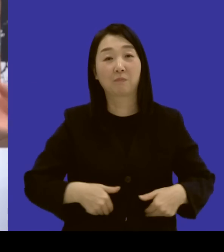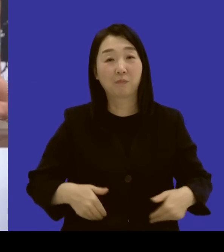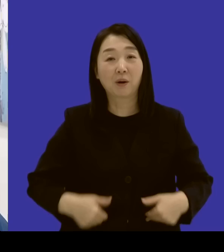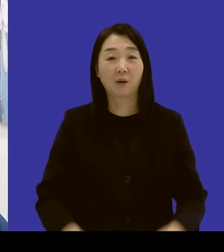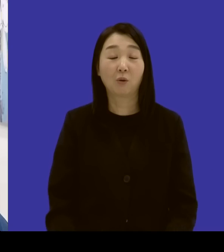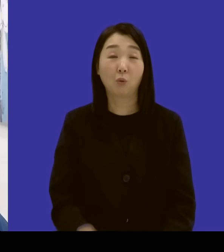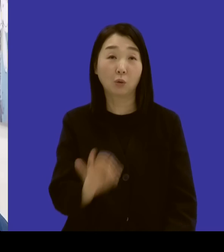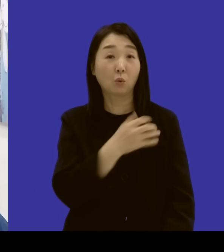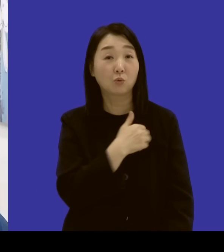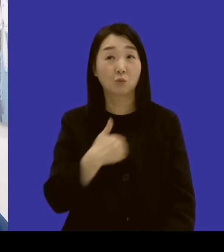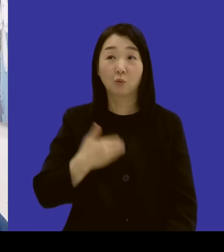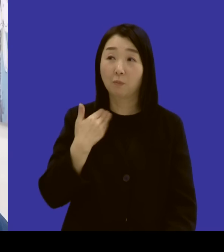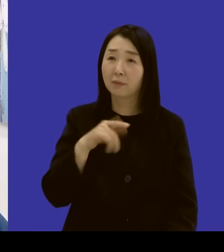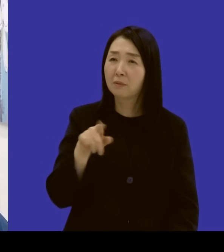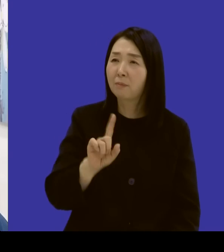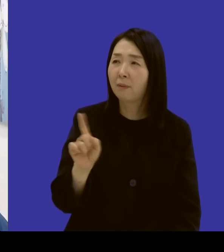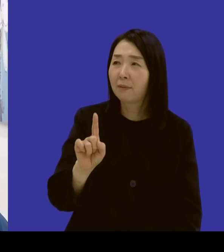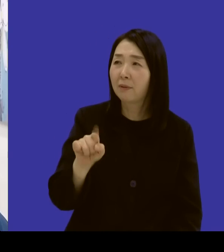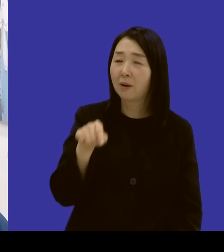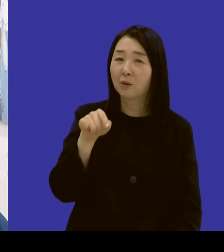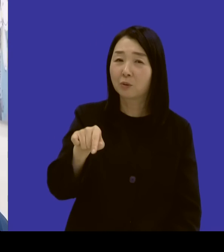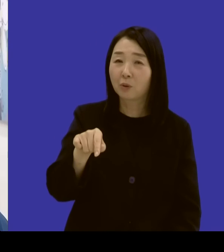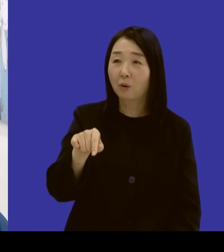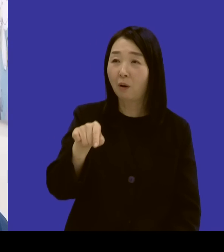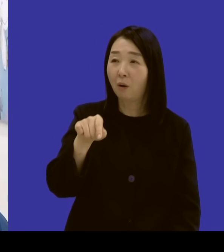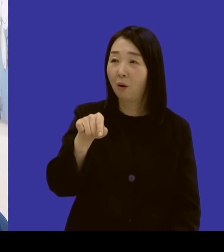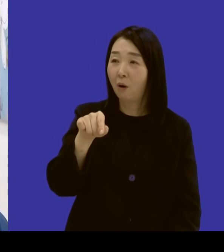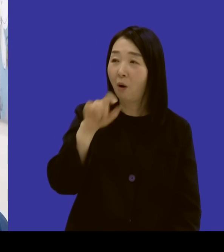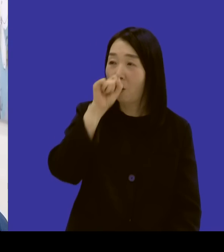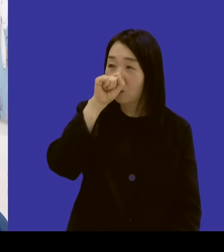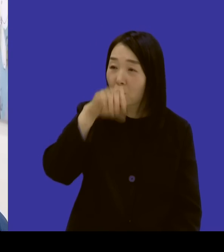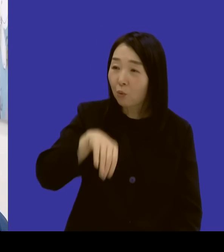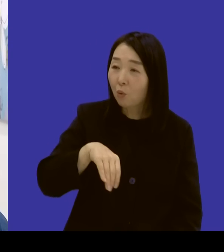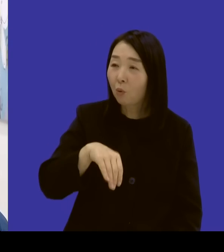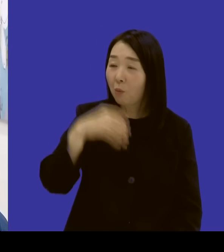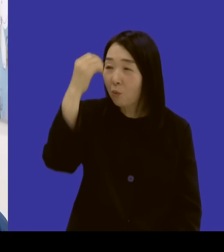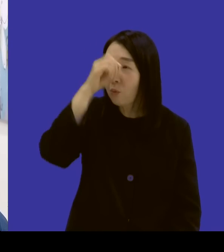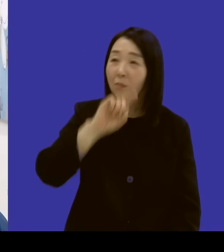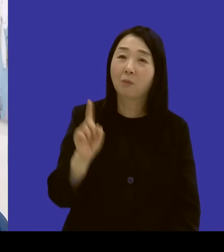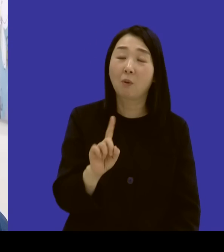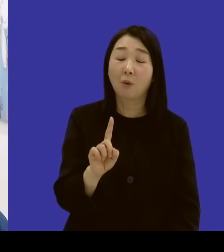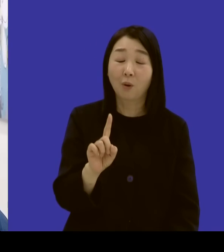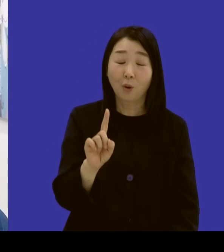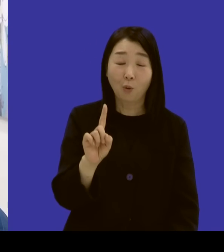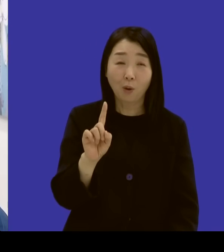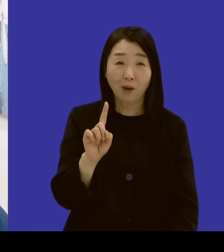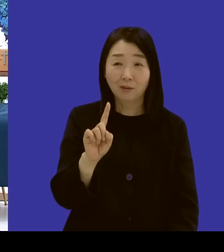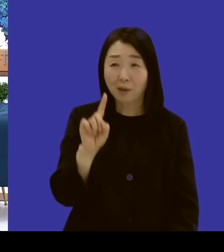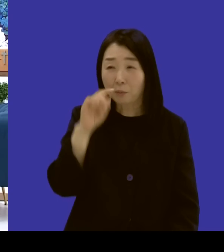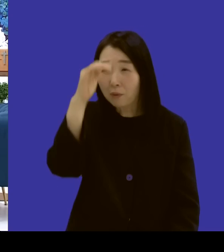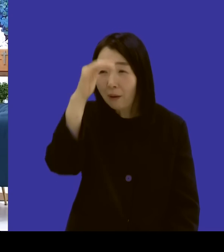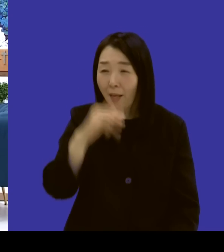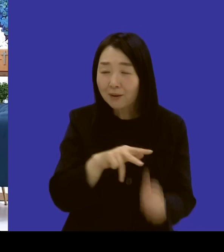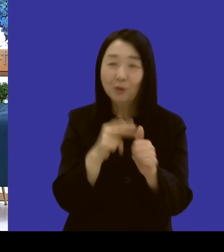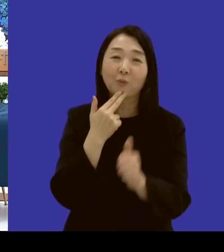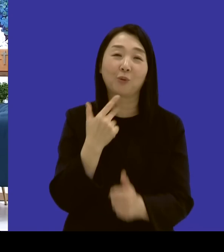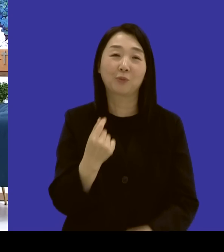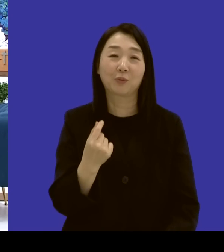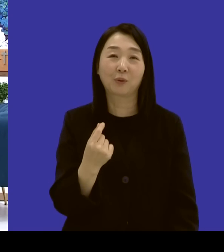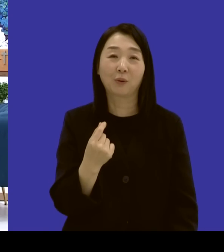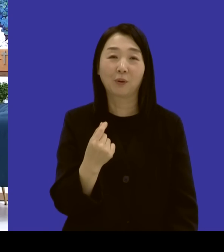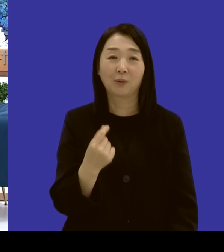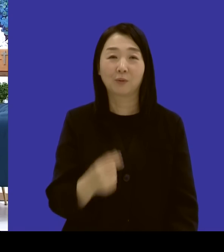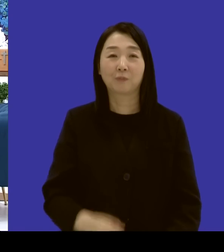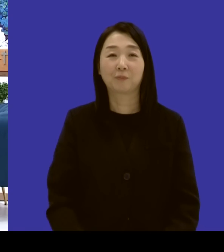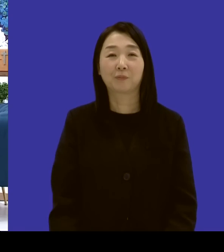네. 그러니까 그런데 저게 뭐지? 그러면서 저기가 엄청 좋은 데인가 보지? 미국에 인포메이션이 없으니까요. 그래서 거기를 저는